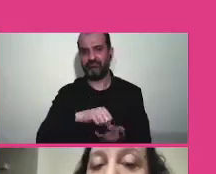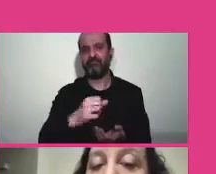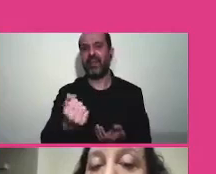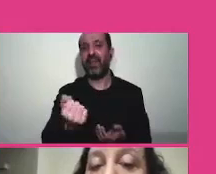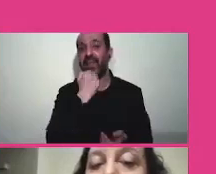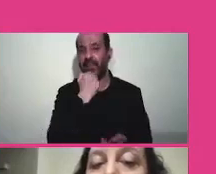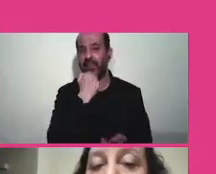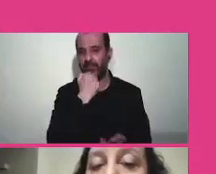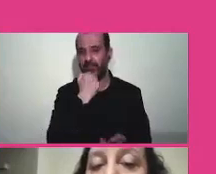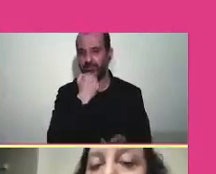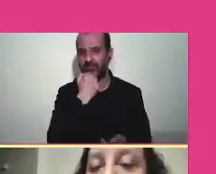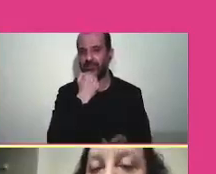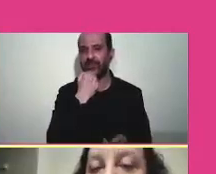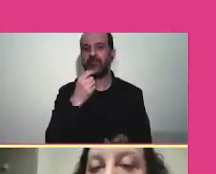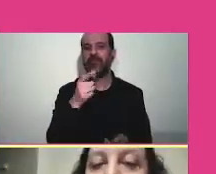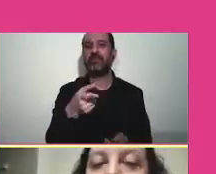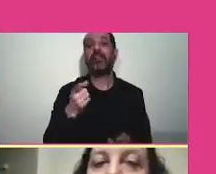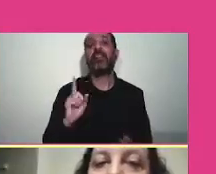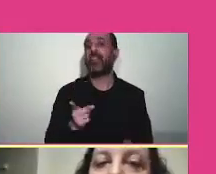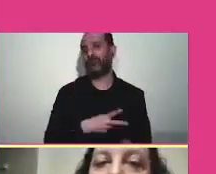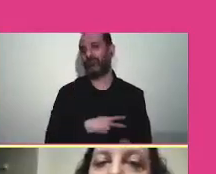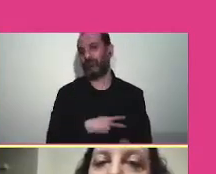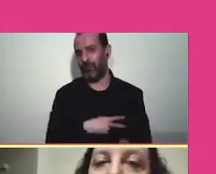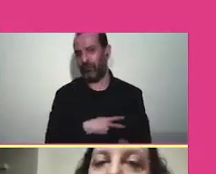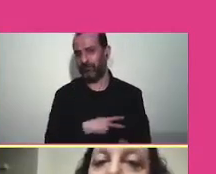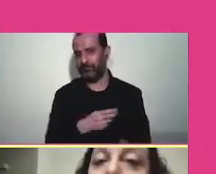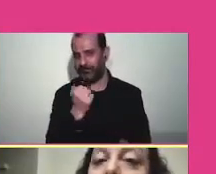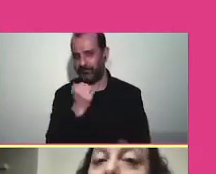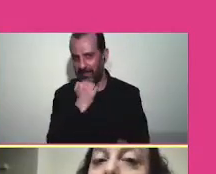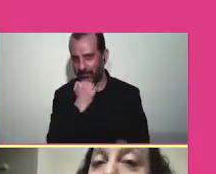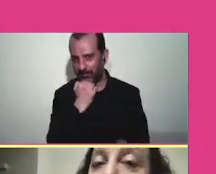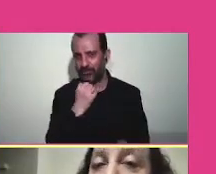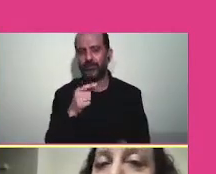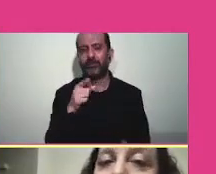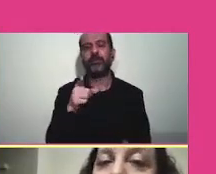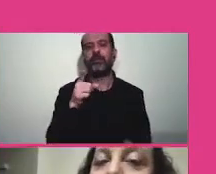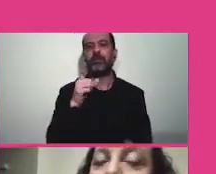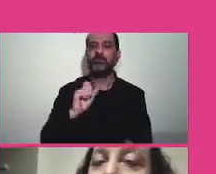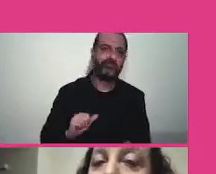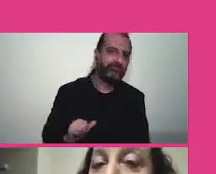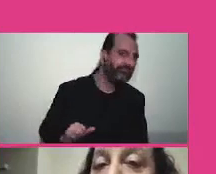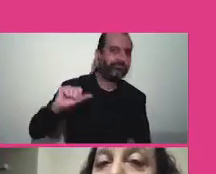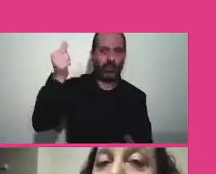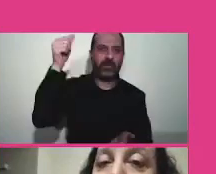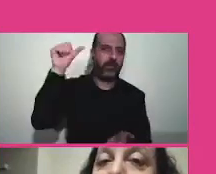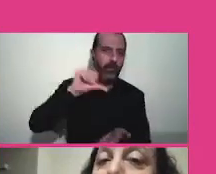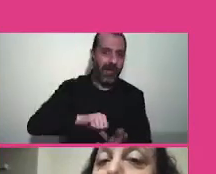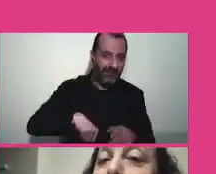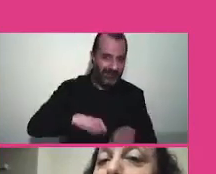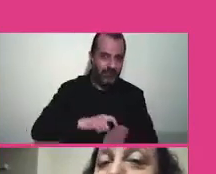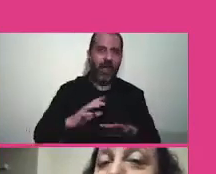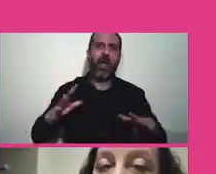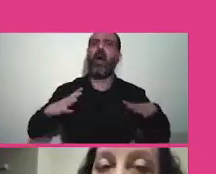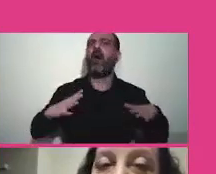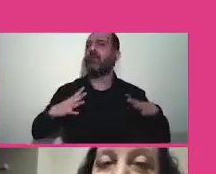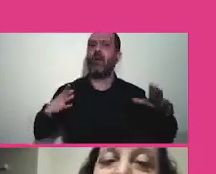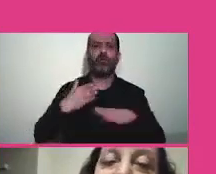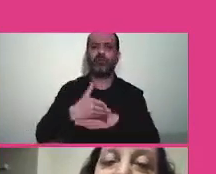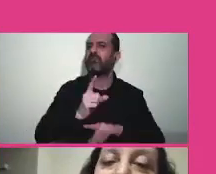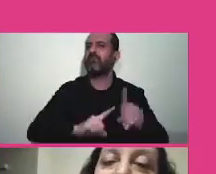Λάθος. Φαίνεται ότι δεν είναι σωστό. Η πιο προσβάσιμη πόλη αυτή τη στιγμή είναι η